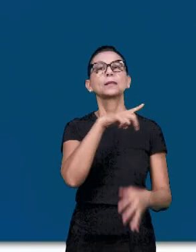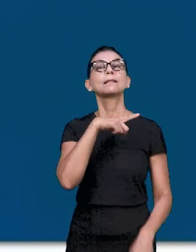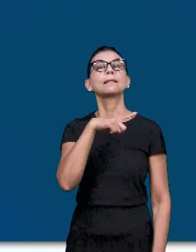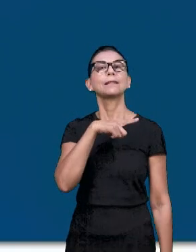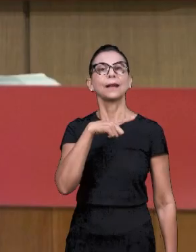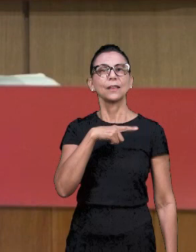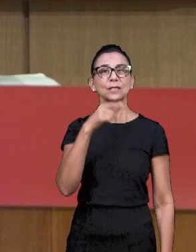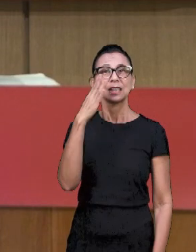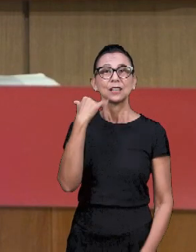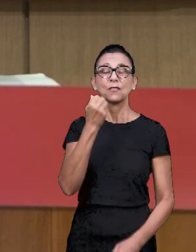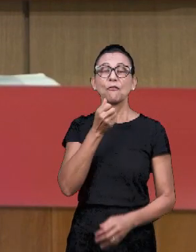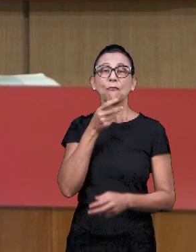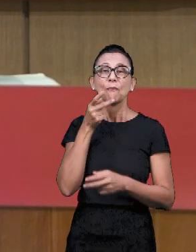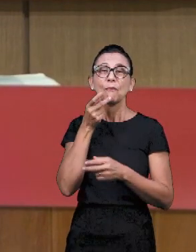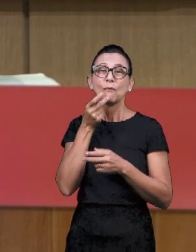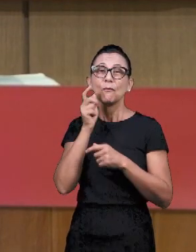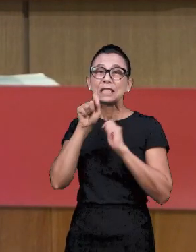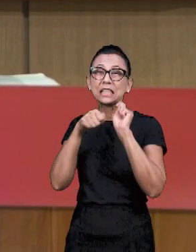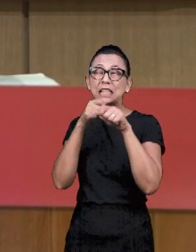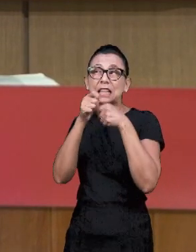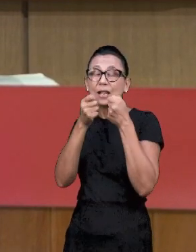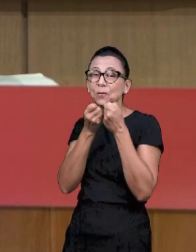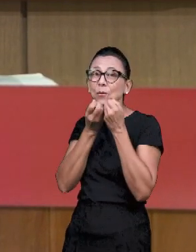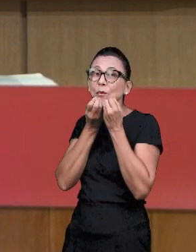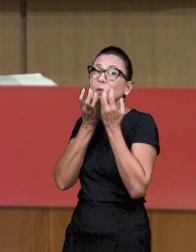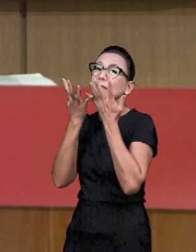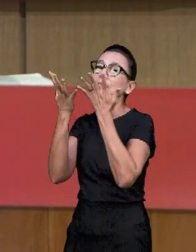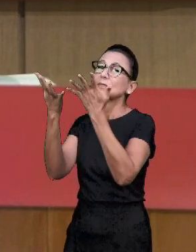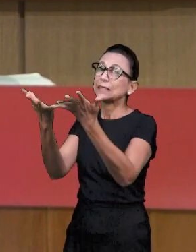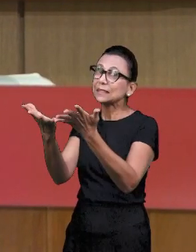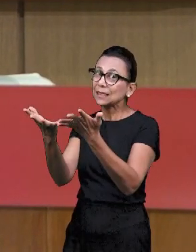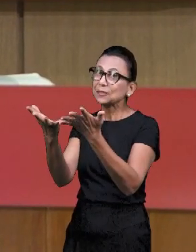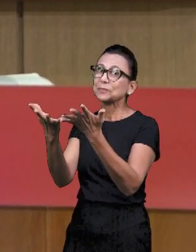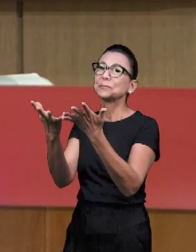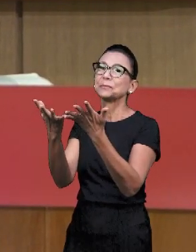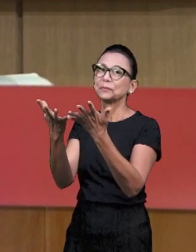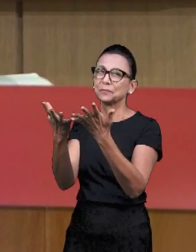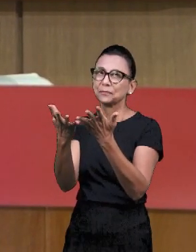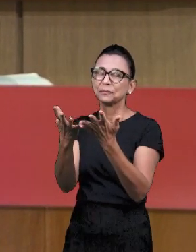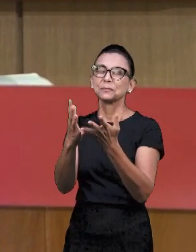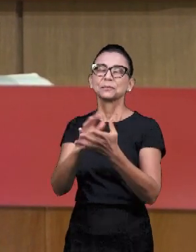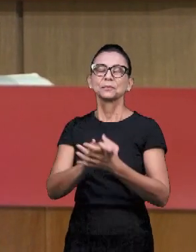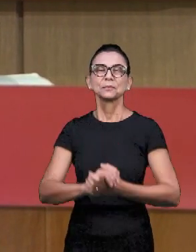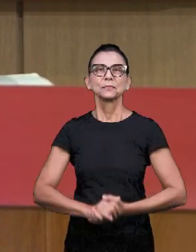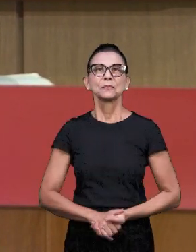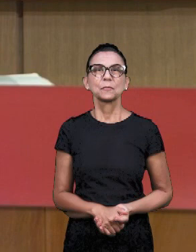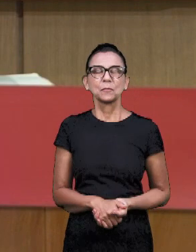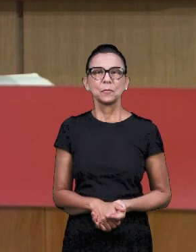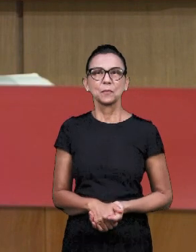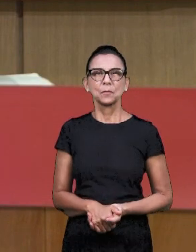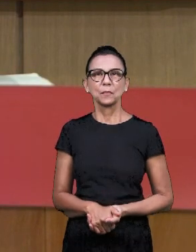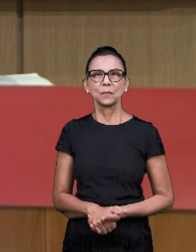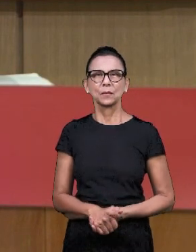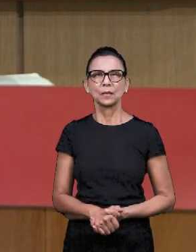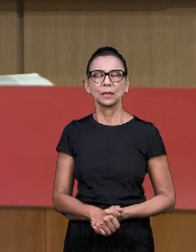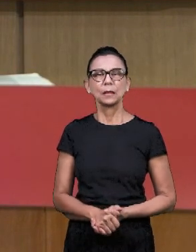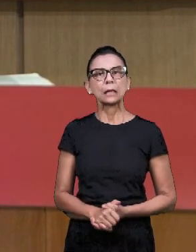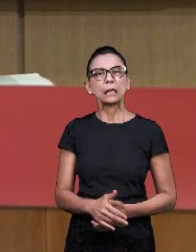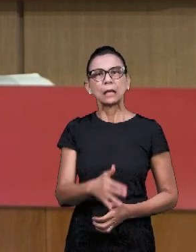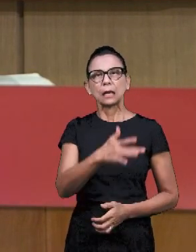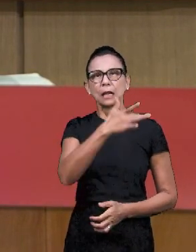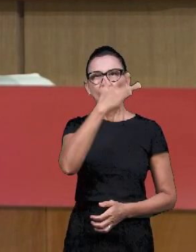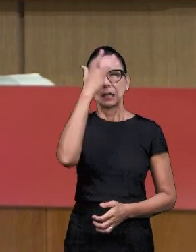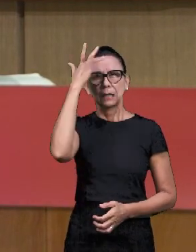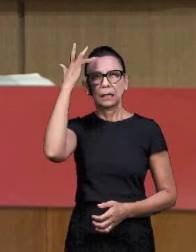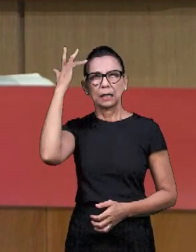мы исповедуемся, мы просим у Бога прощения за каждый грех. Мы знаем наши грехи. И скрывающий преступления